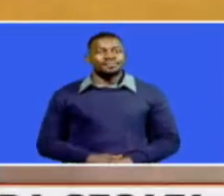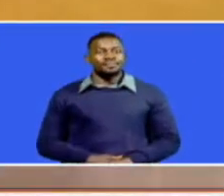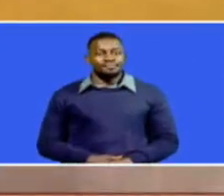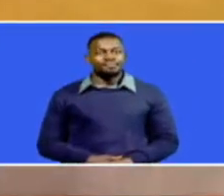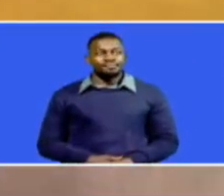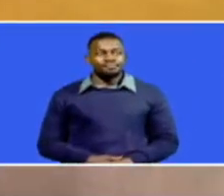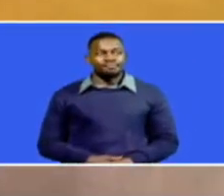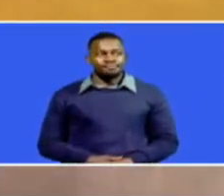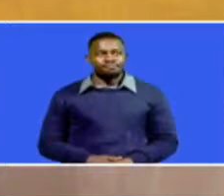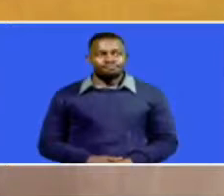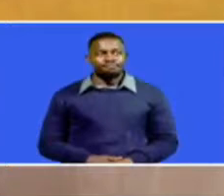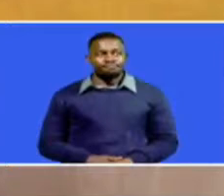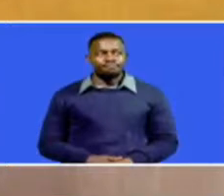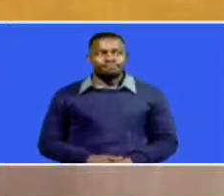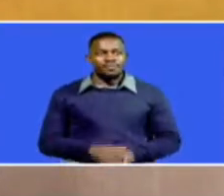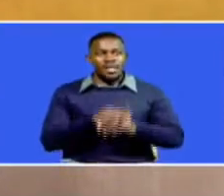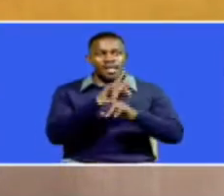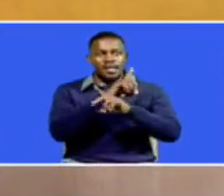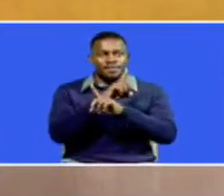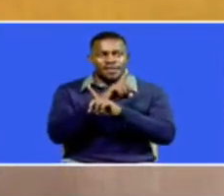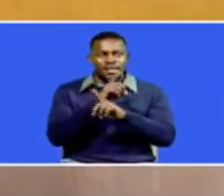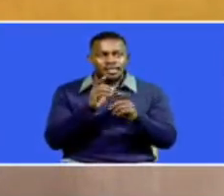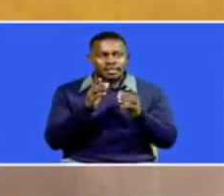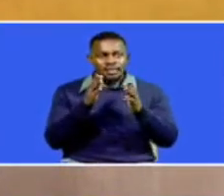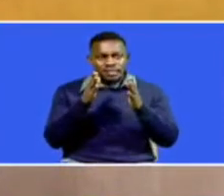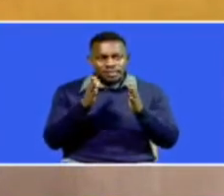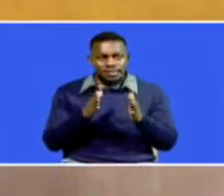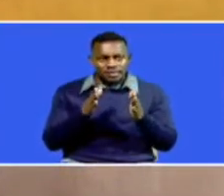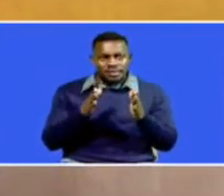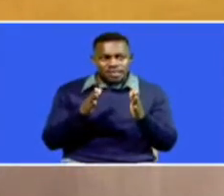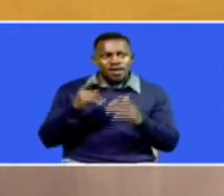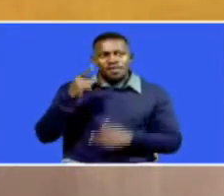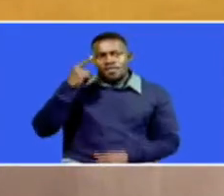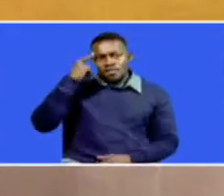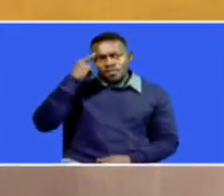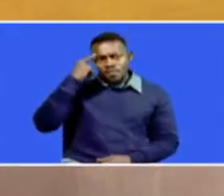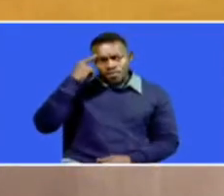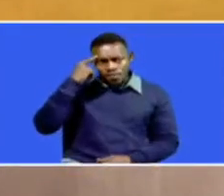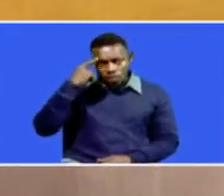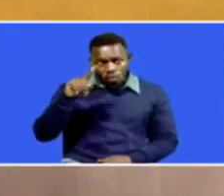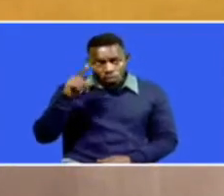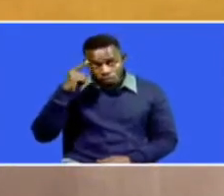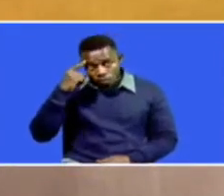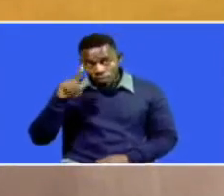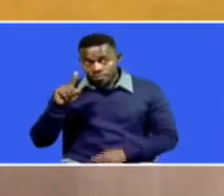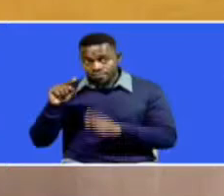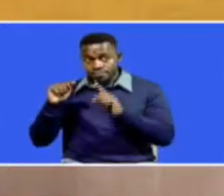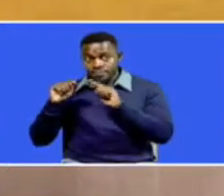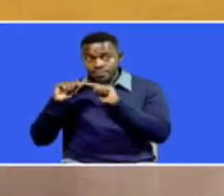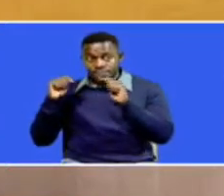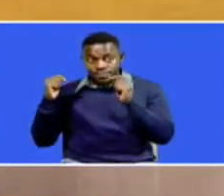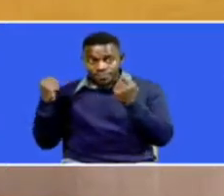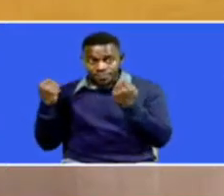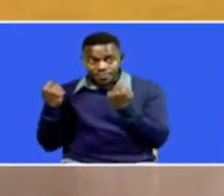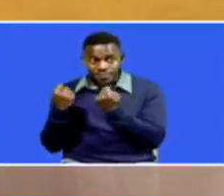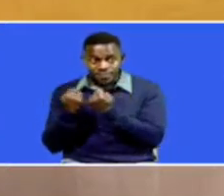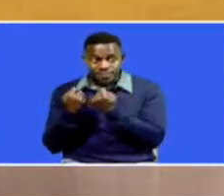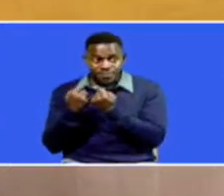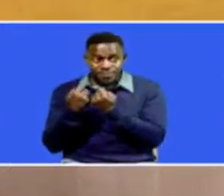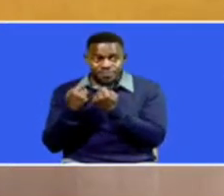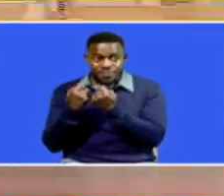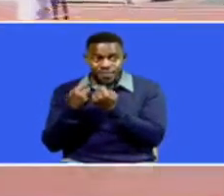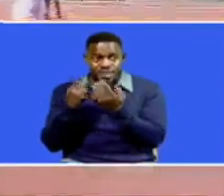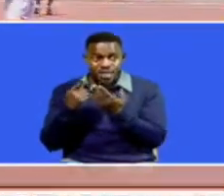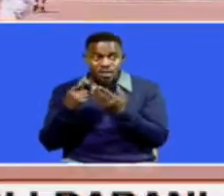Na mabingwa watetezi National Cereals and Producer Board yani NCPB ndiyo timu ya kwanza kufuzu kushiriki kwenye